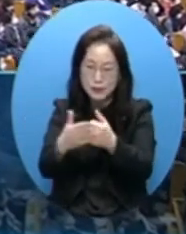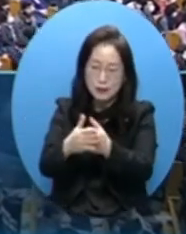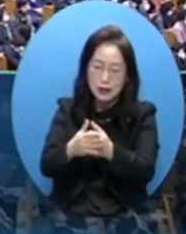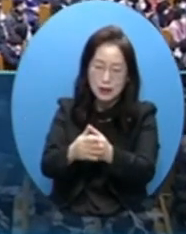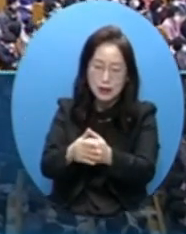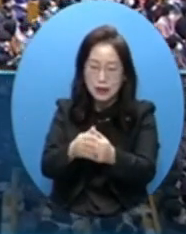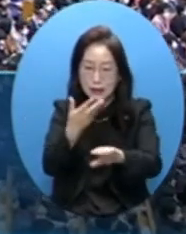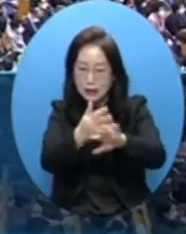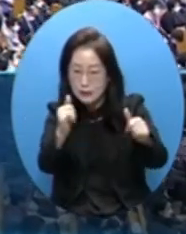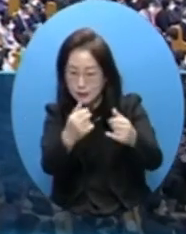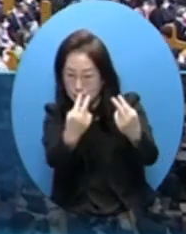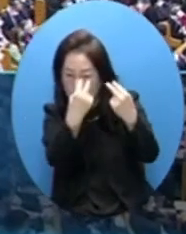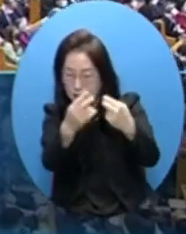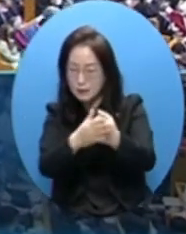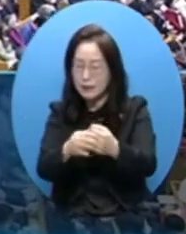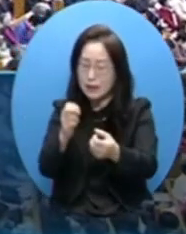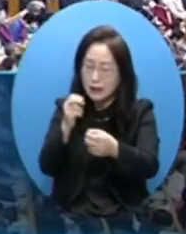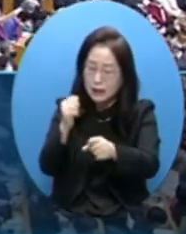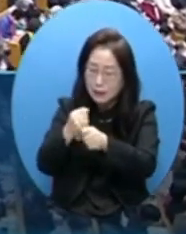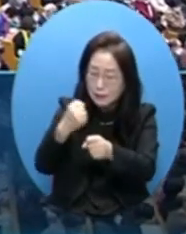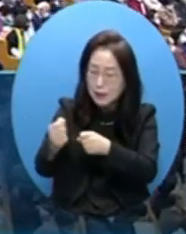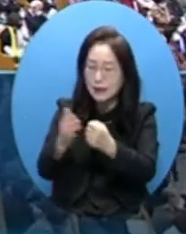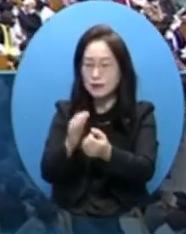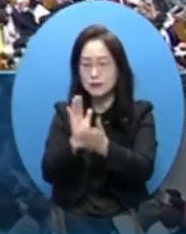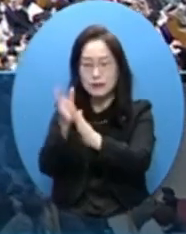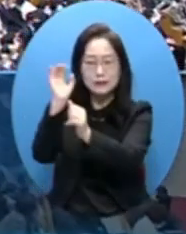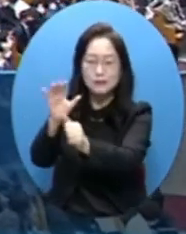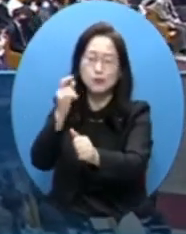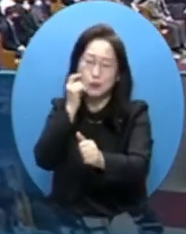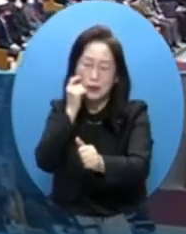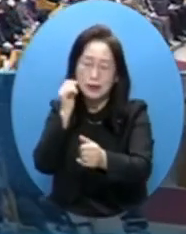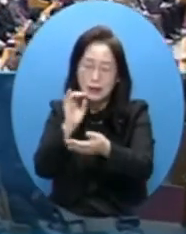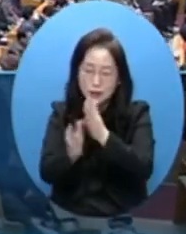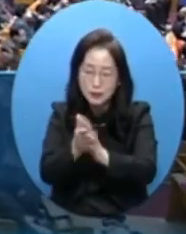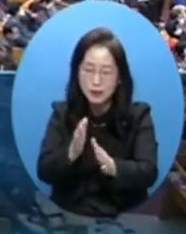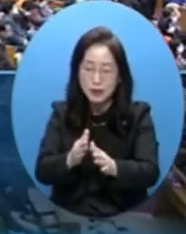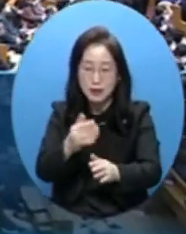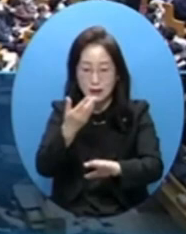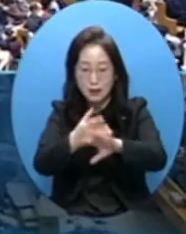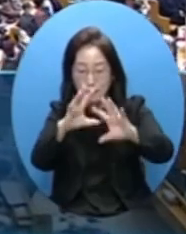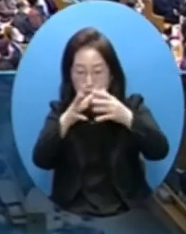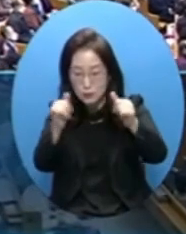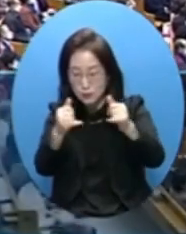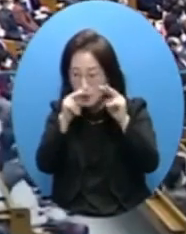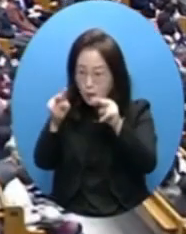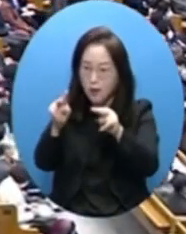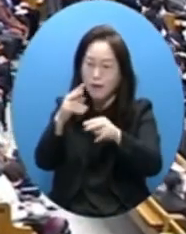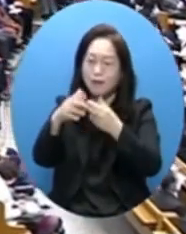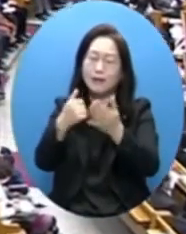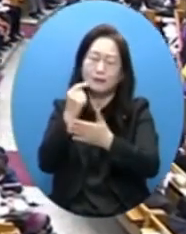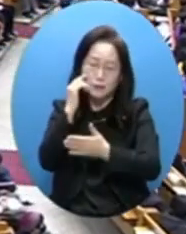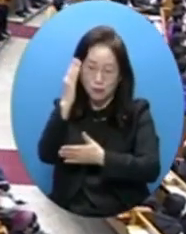놓아 주었으니 이는 모든 사람이 그 된 일을 보고 하나님께 영광을 돌립니다.